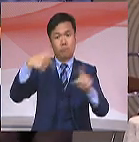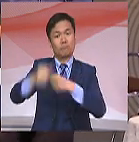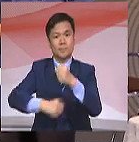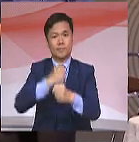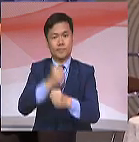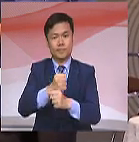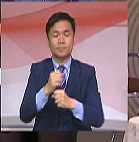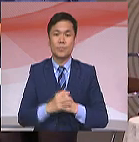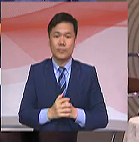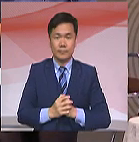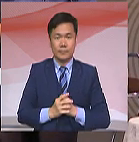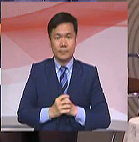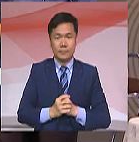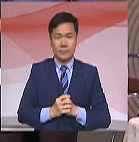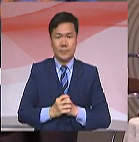2021.